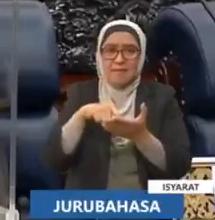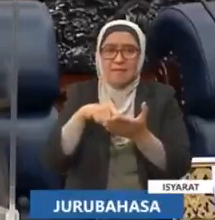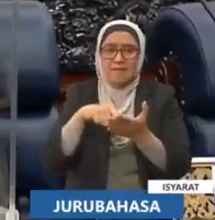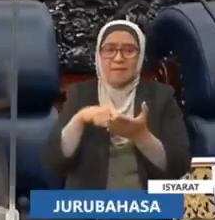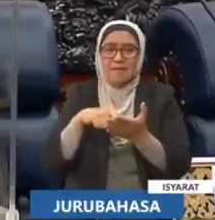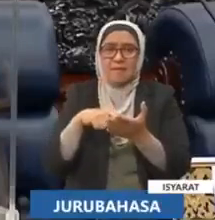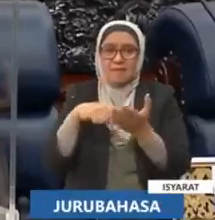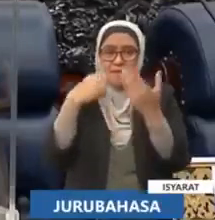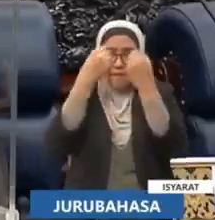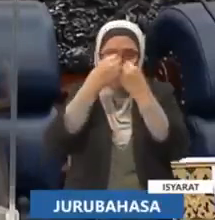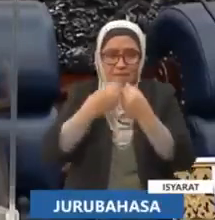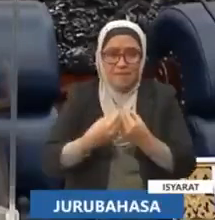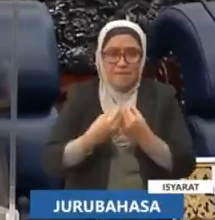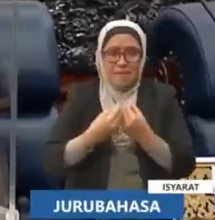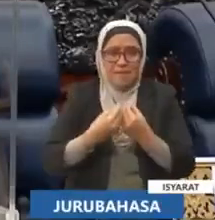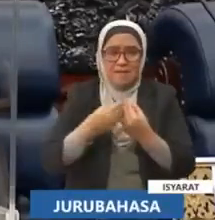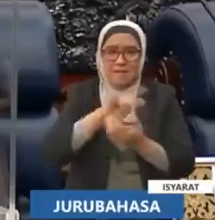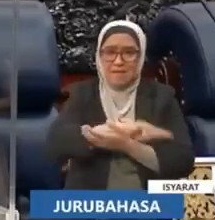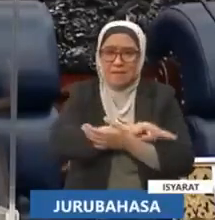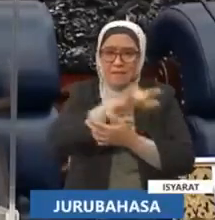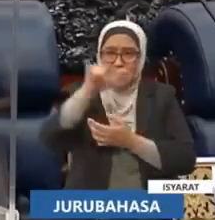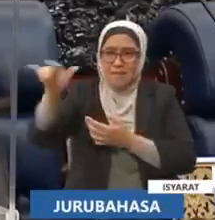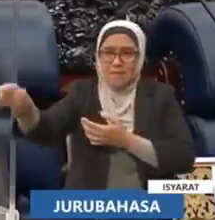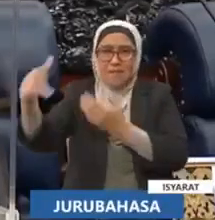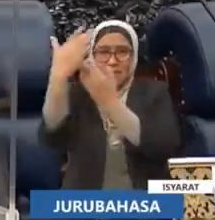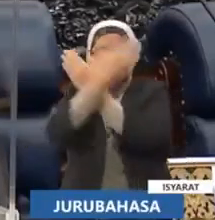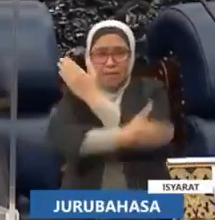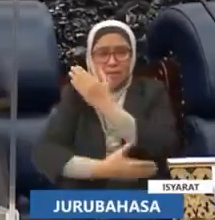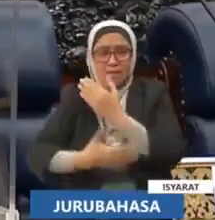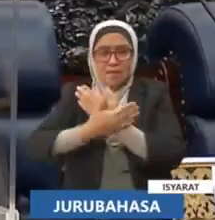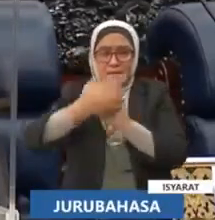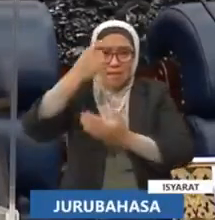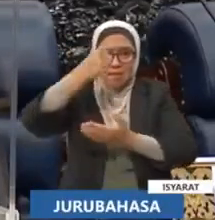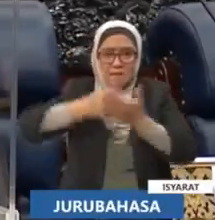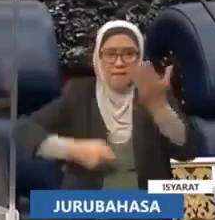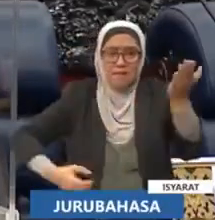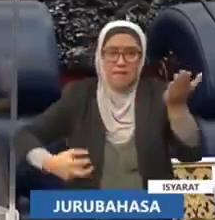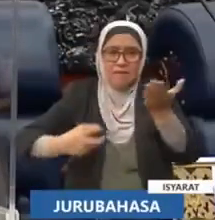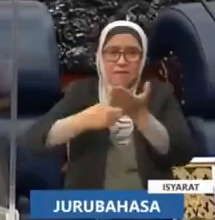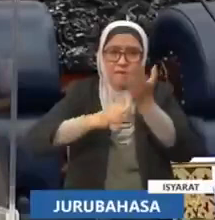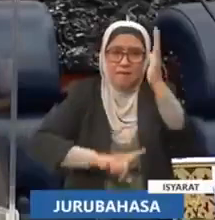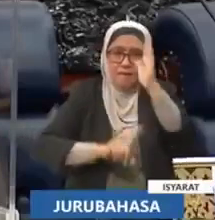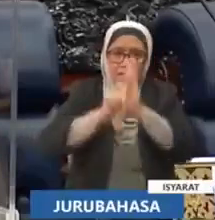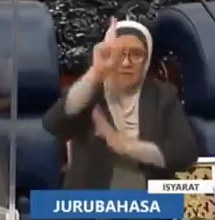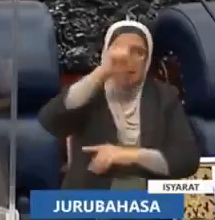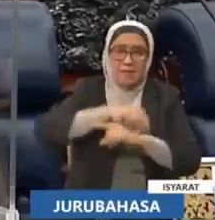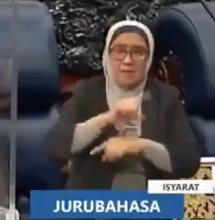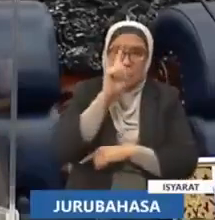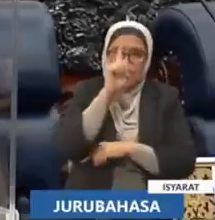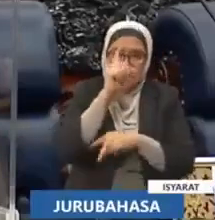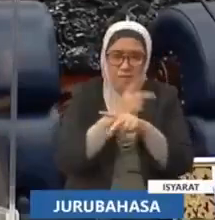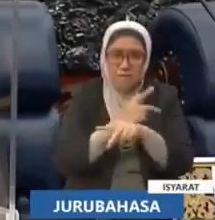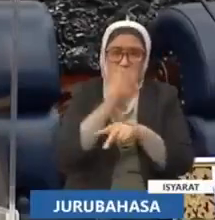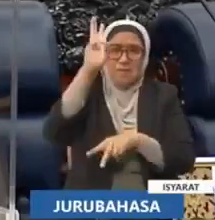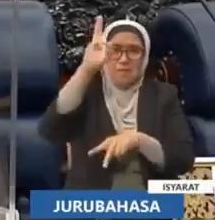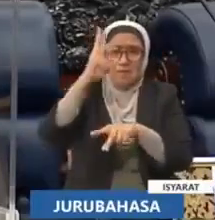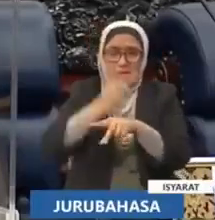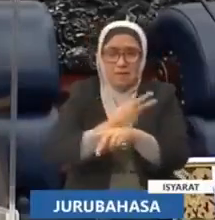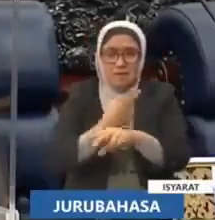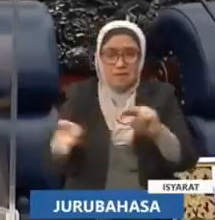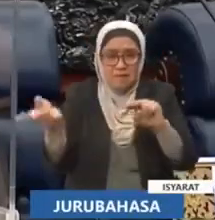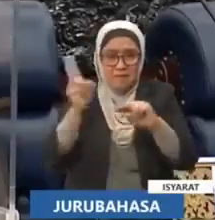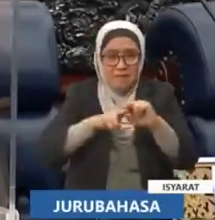Sarawak merekodkan harga tiket yang tinggi iaitu antara 1 hingga 6 kali ganda lebih mahal berbanding dengan harga tiket pada